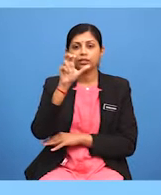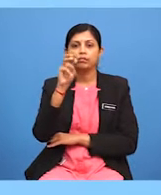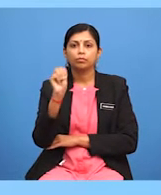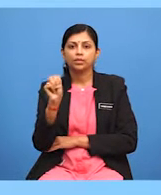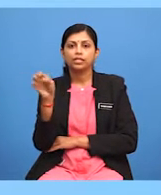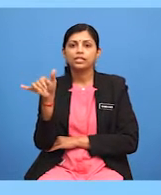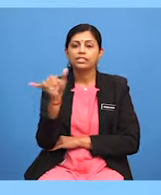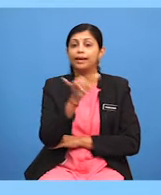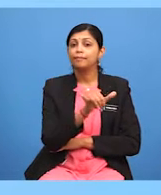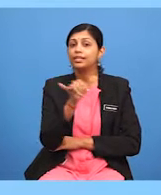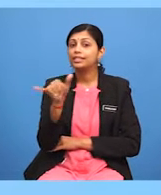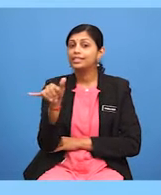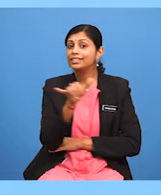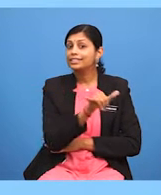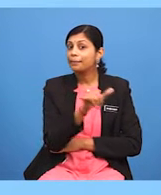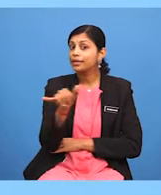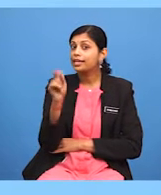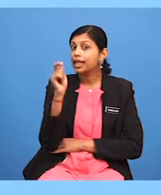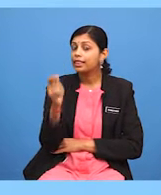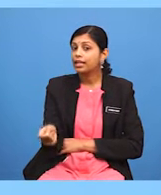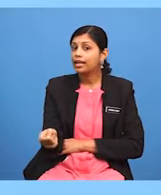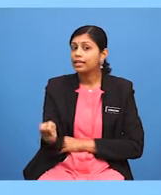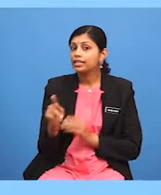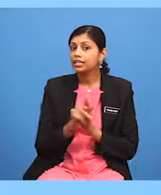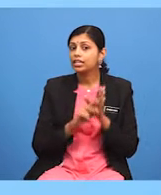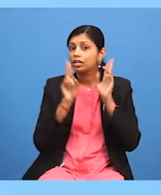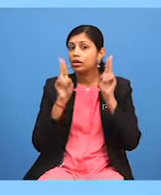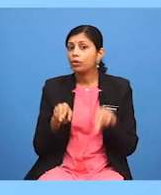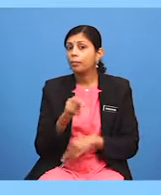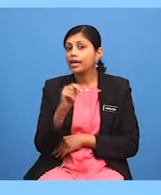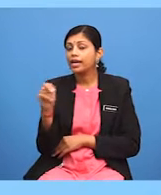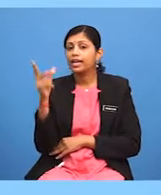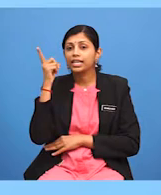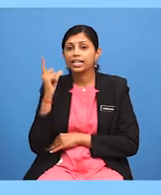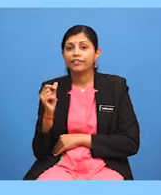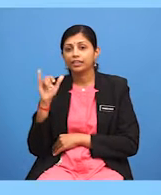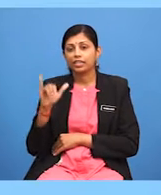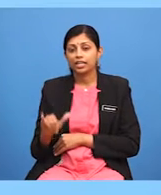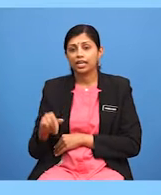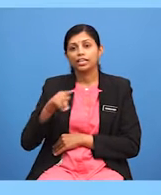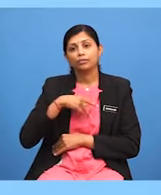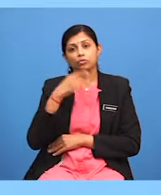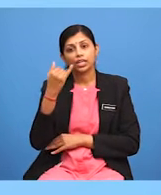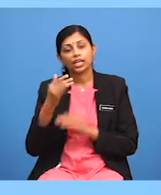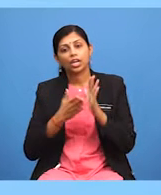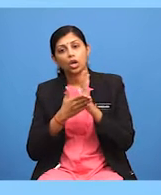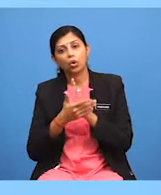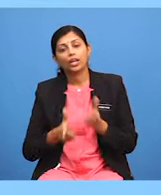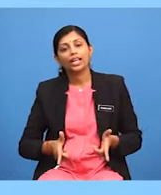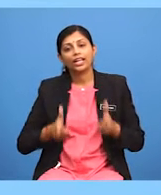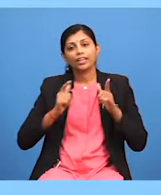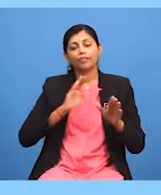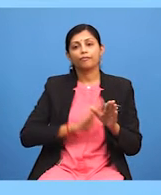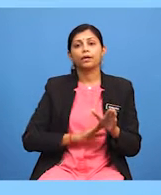sama dengan tenaga keupayaan graviti yang dipunyai oleh lift pada